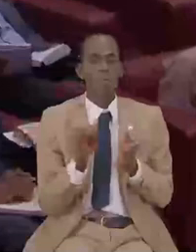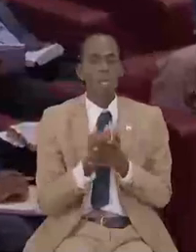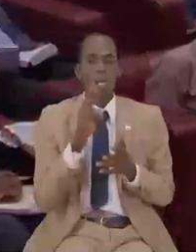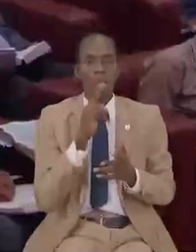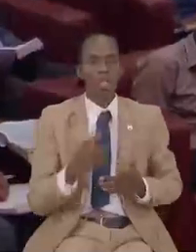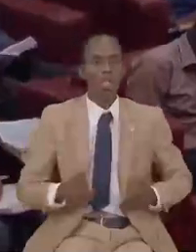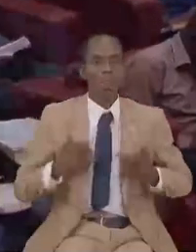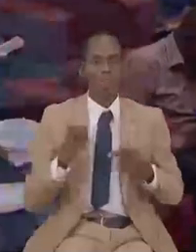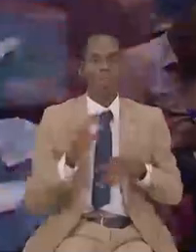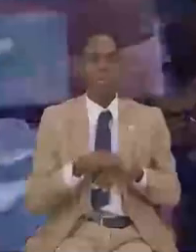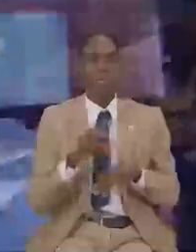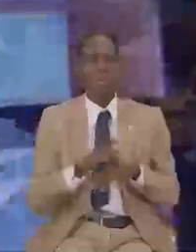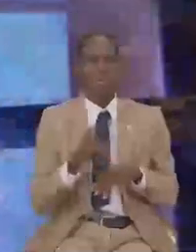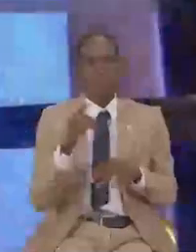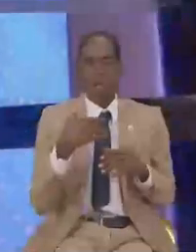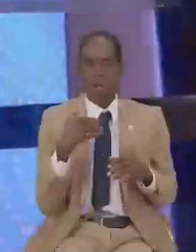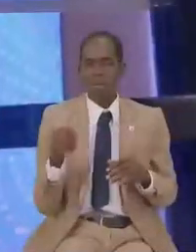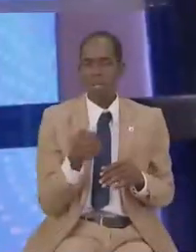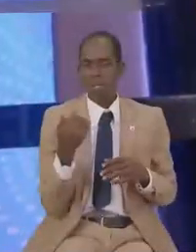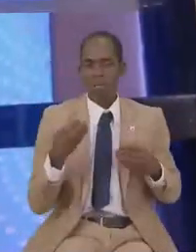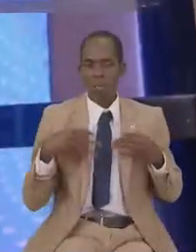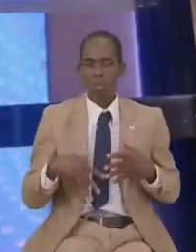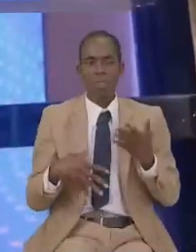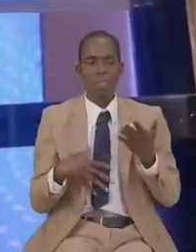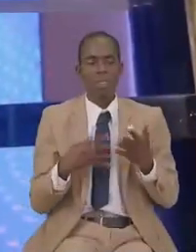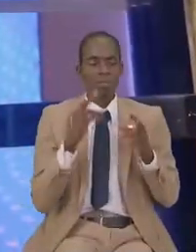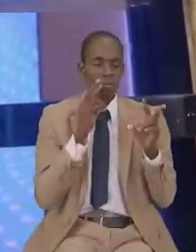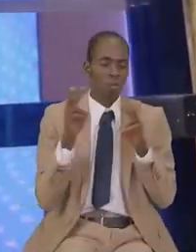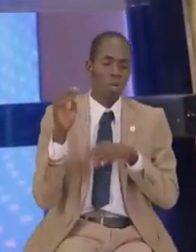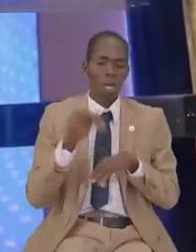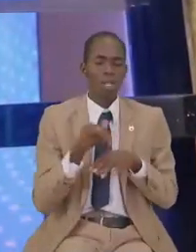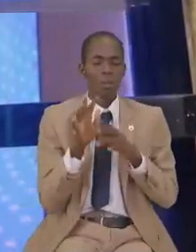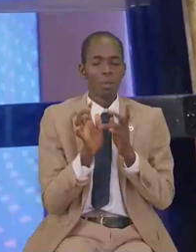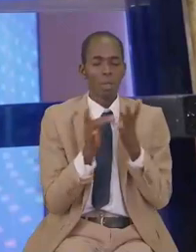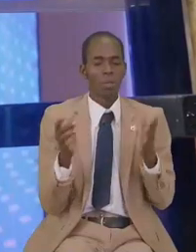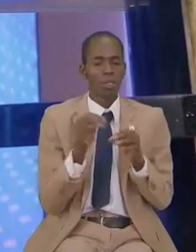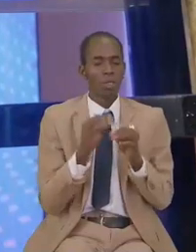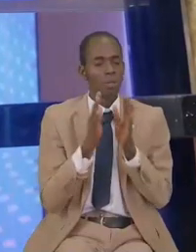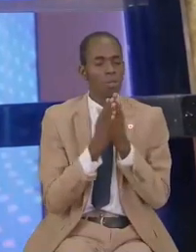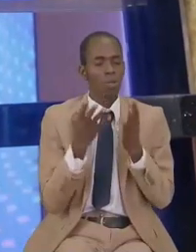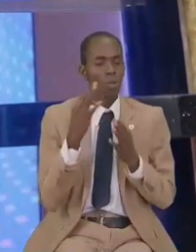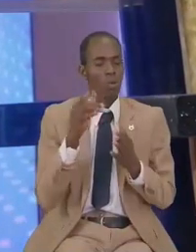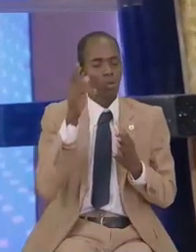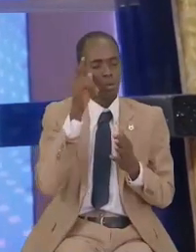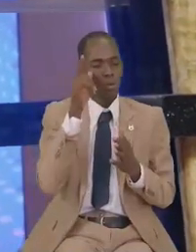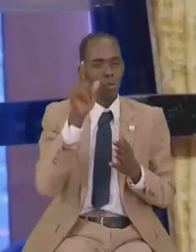y a-t-il une confusion, une perplexité? Voyons Luc 21.